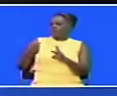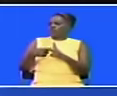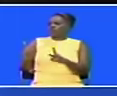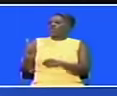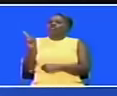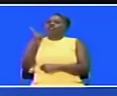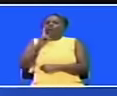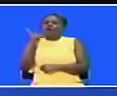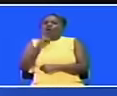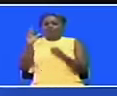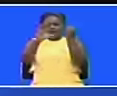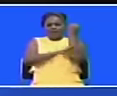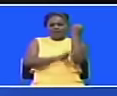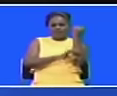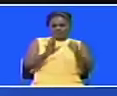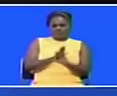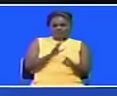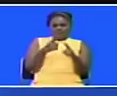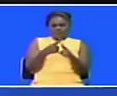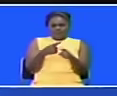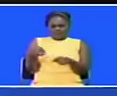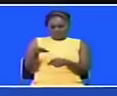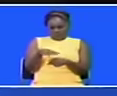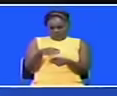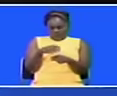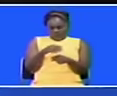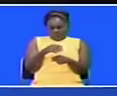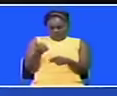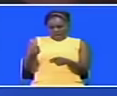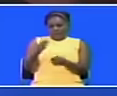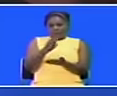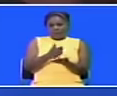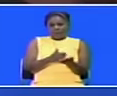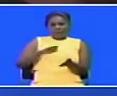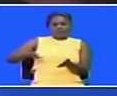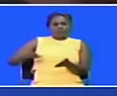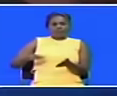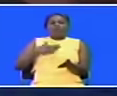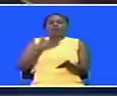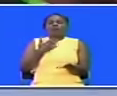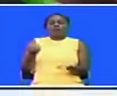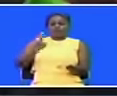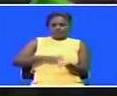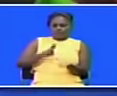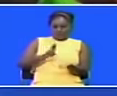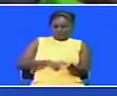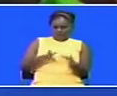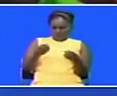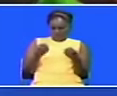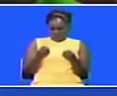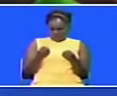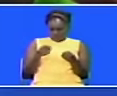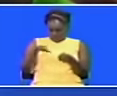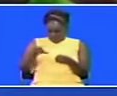nanga hapo kesho kote nchini, ila kwa maeneo yanayosubiri kufanya uchaguzi mdogo. For one to be registered as a voter, he or